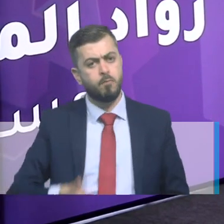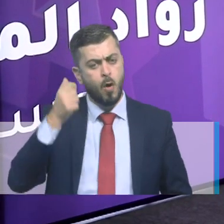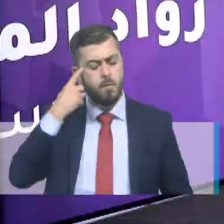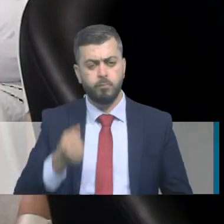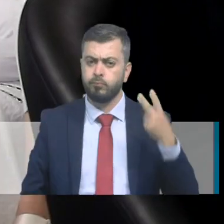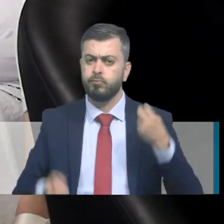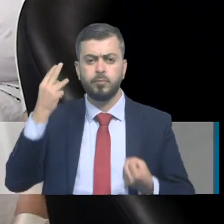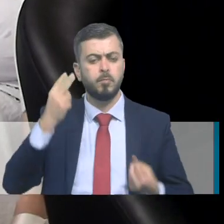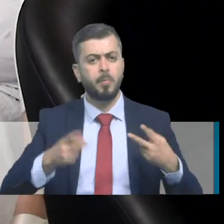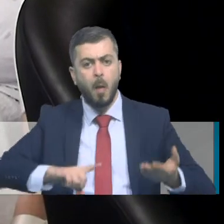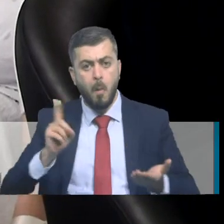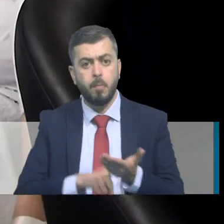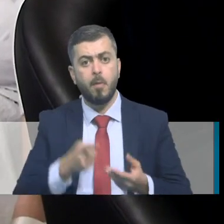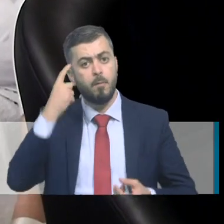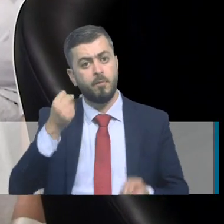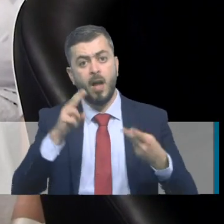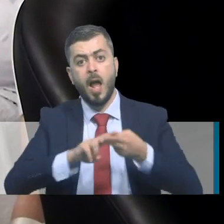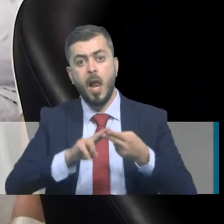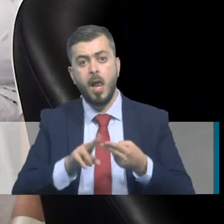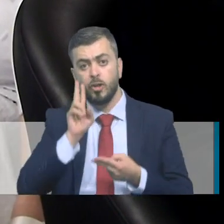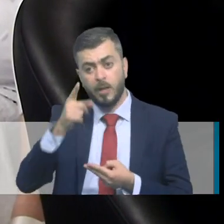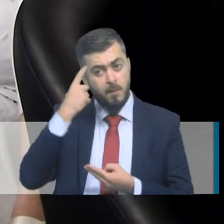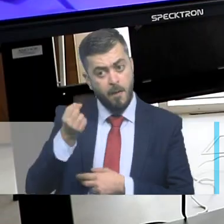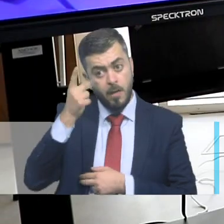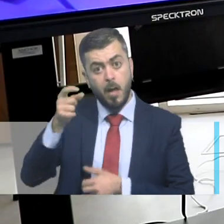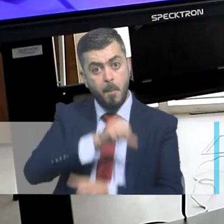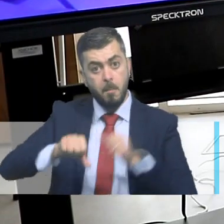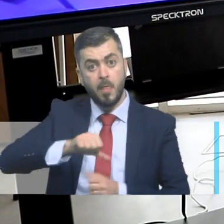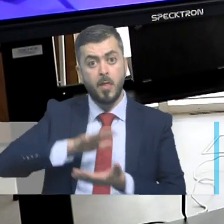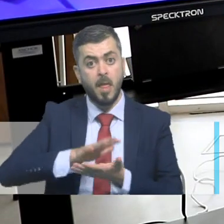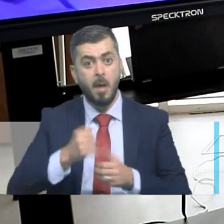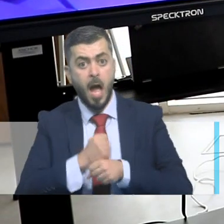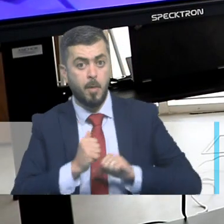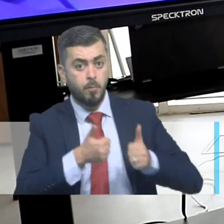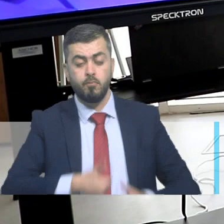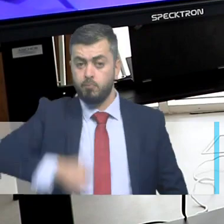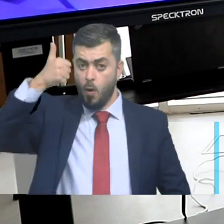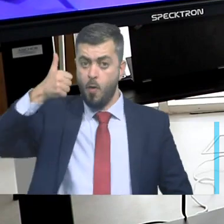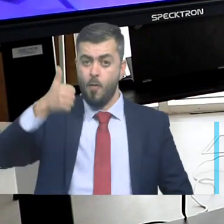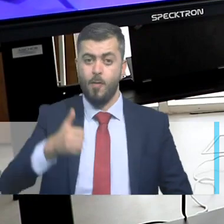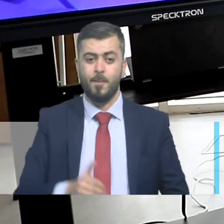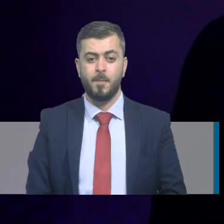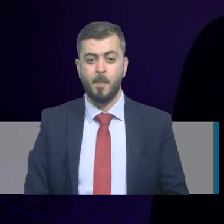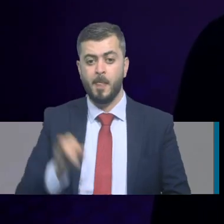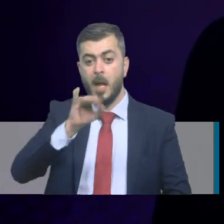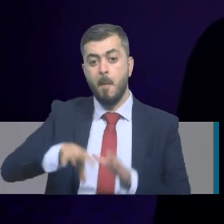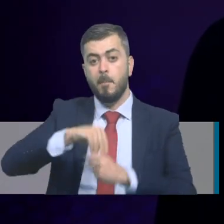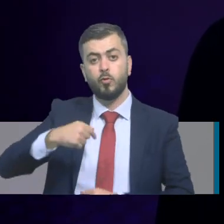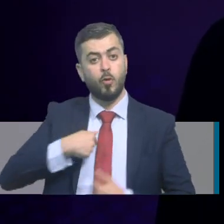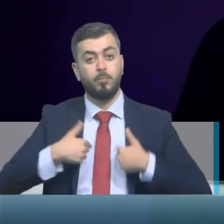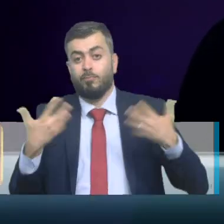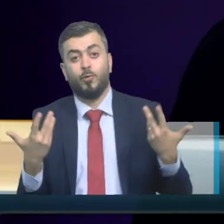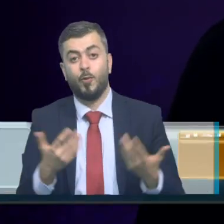عملية لها تسمح بتحويل الأفكار إلى مشاريع قائمة ذات قيمة عالية. مشروعنا عبارة عن